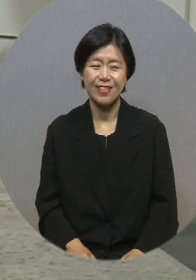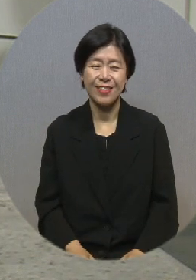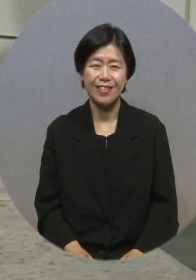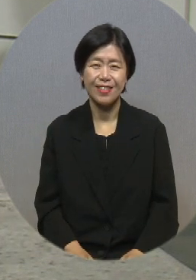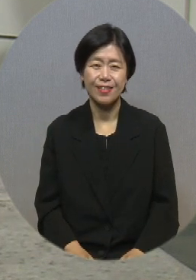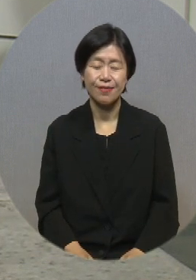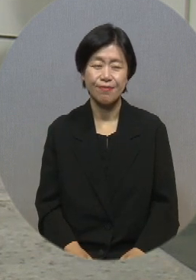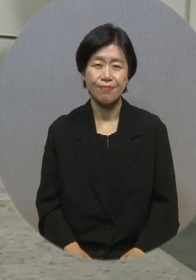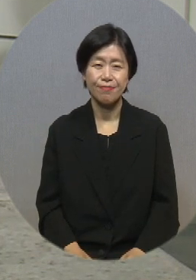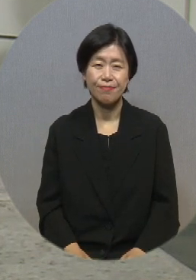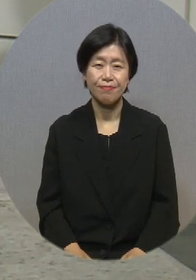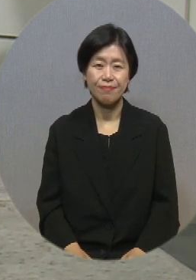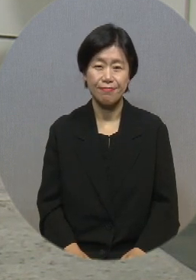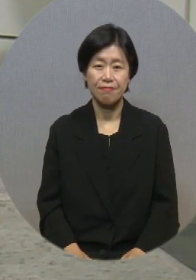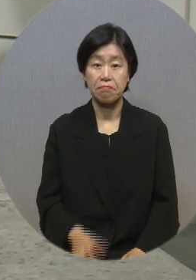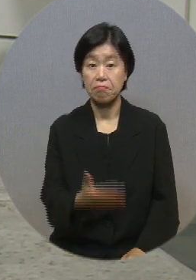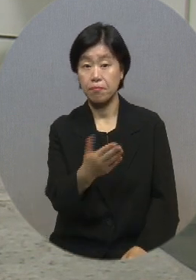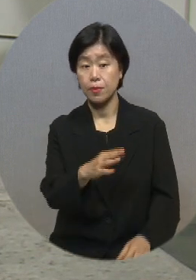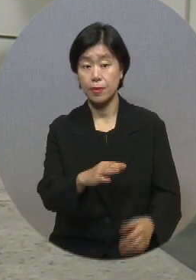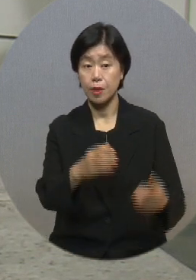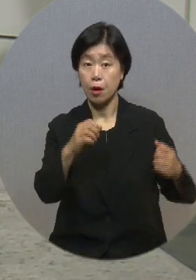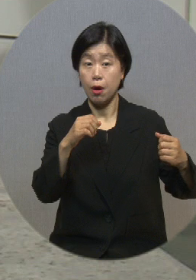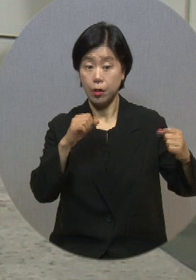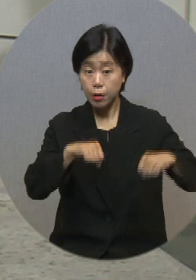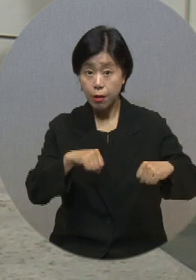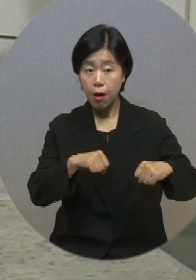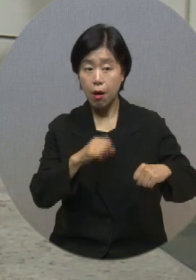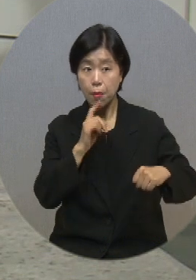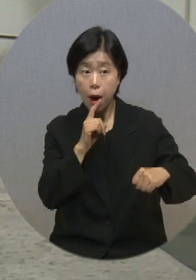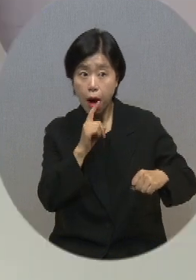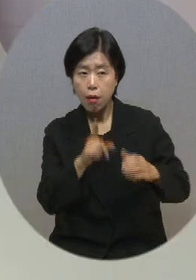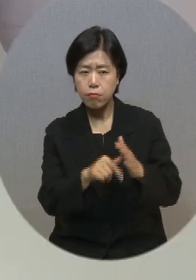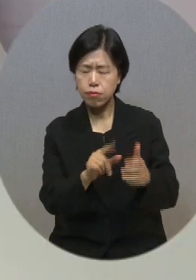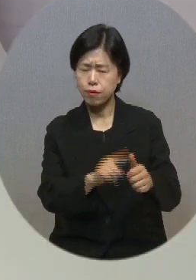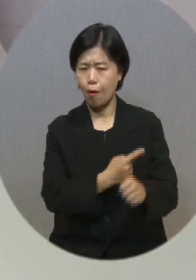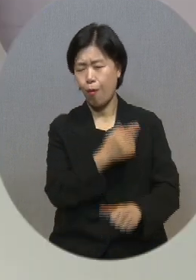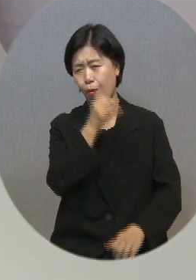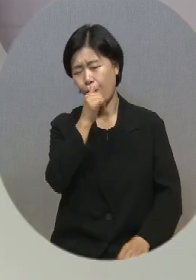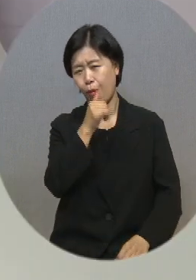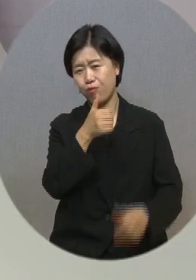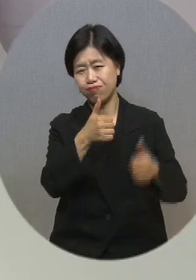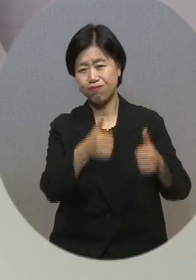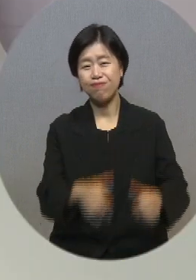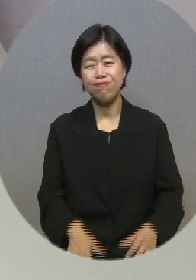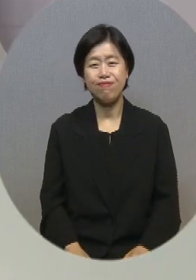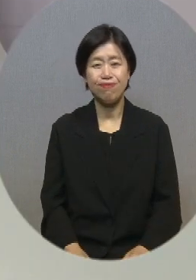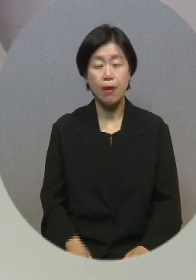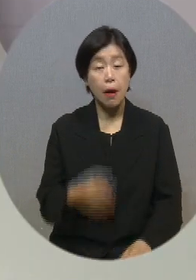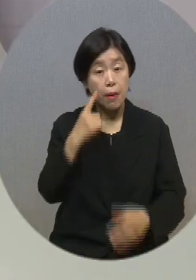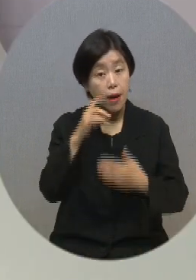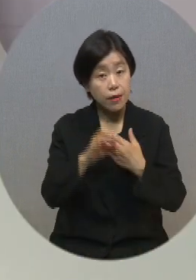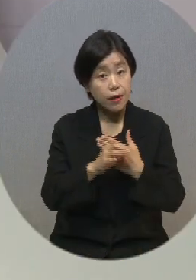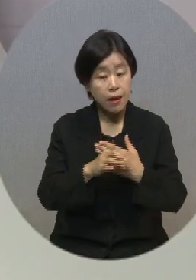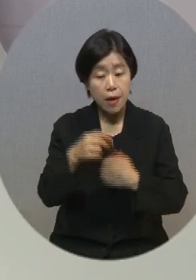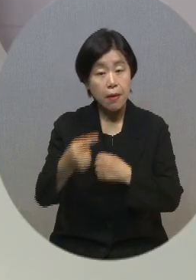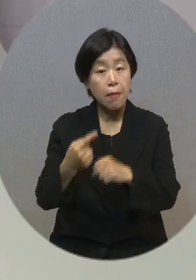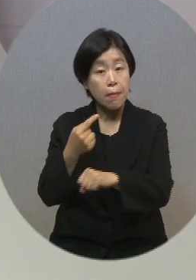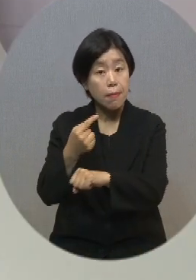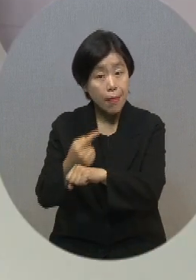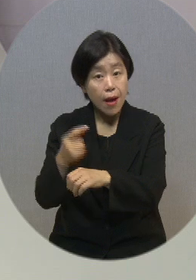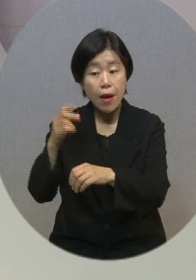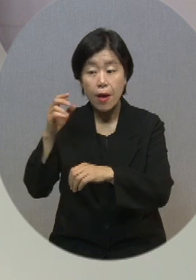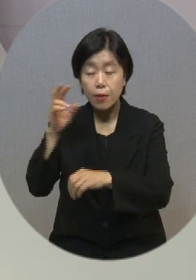정말 자연스럽게 이렇게 인사하시는 것도 매력이 넘치시는데 네. 만일 이제 연말 무대에 올라가시게 되면